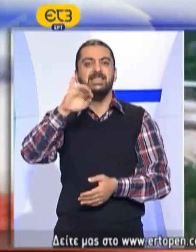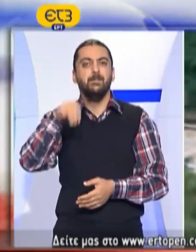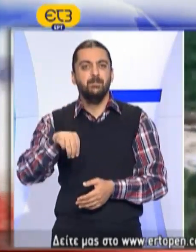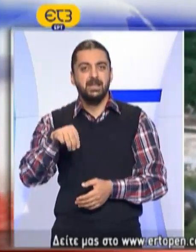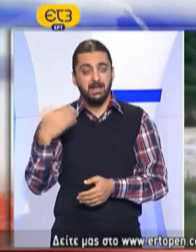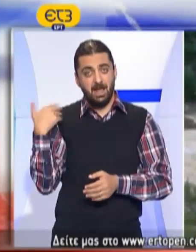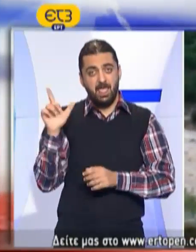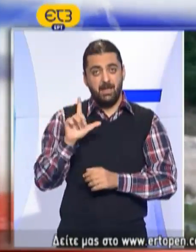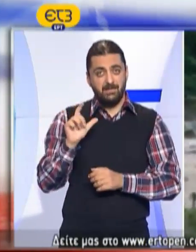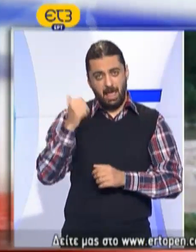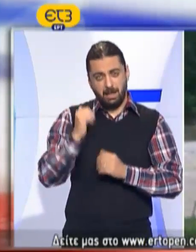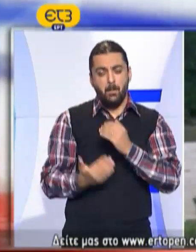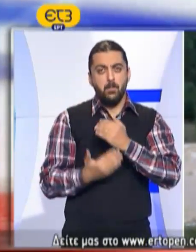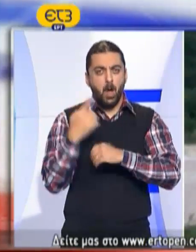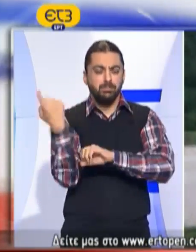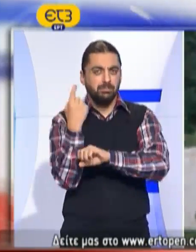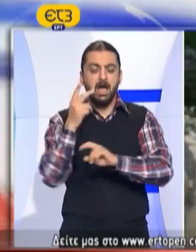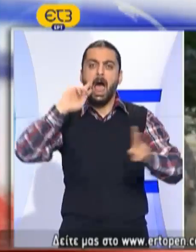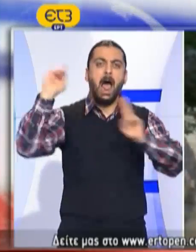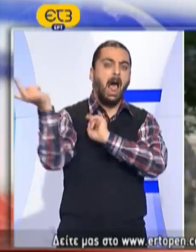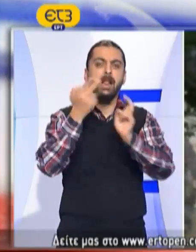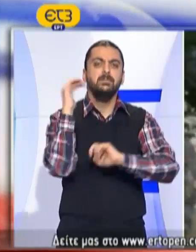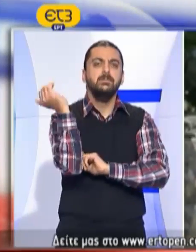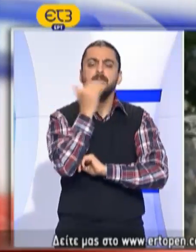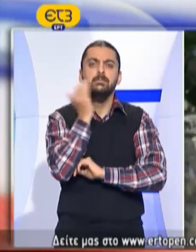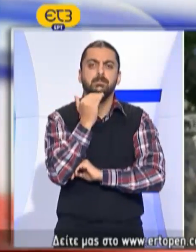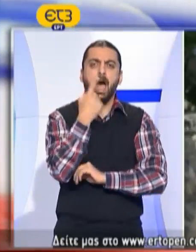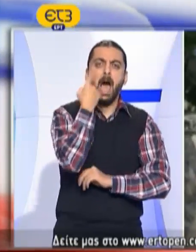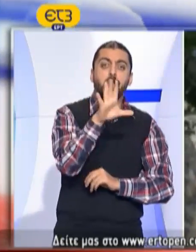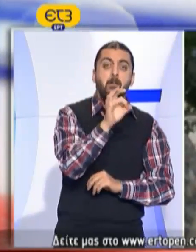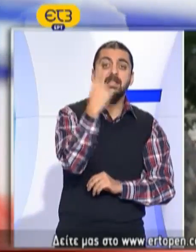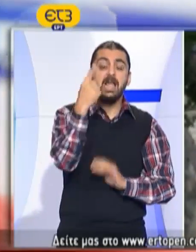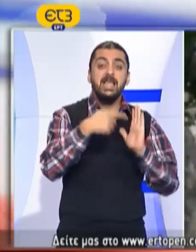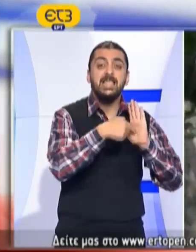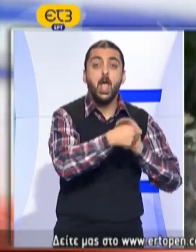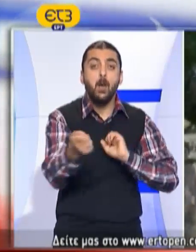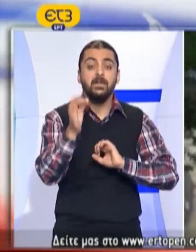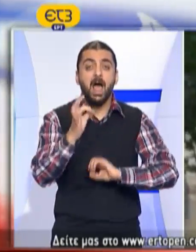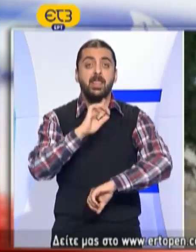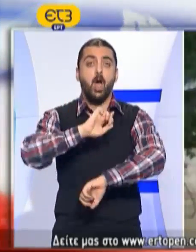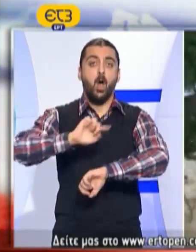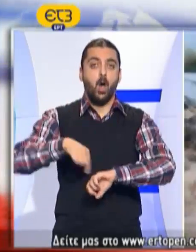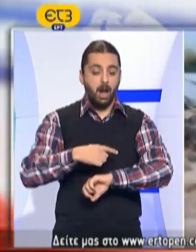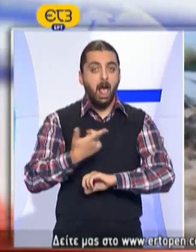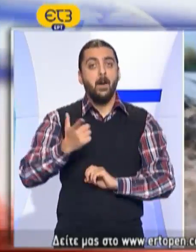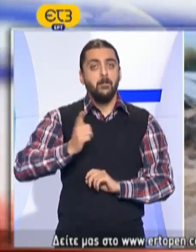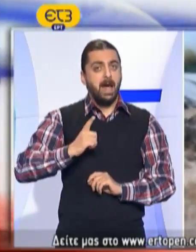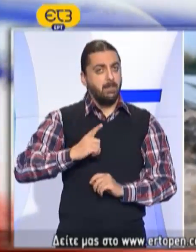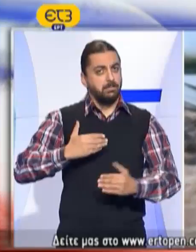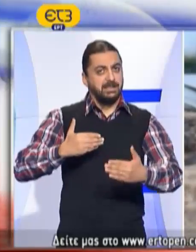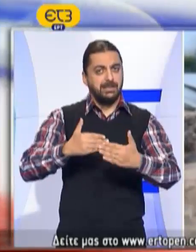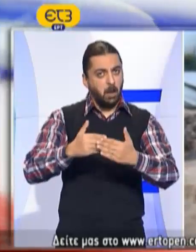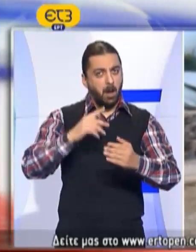το πρωί της Δευτέρας με ανέμους που έφταναν σε ταχύτητα τα 151 χιλιόμετρα την ώρα. Ωστόσο, αναμένεται να εξασθενήσει σύντομα,